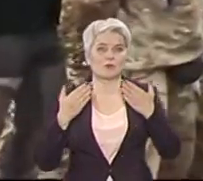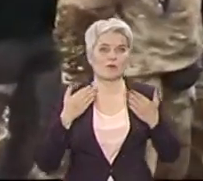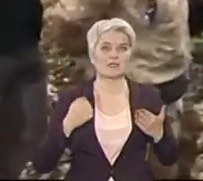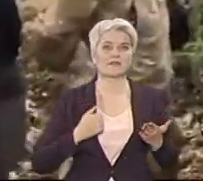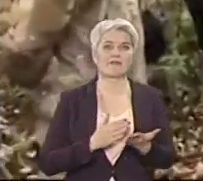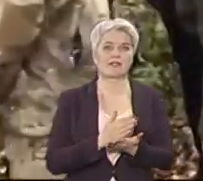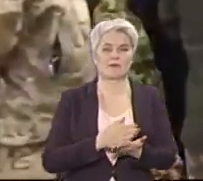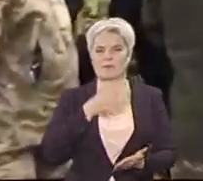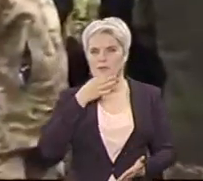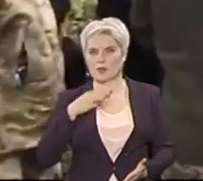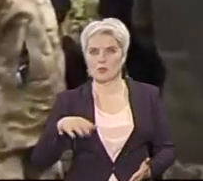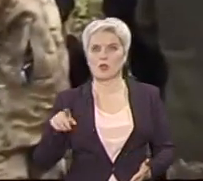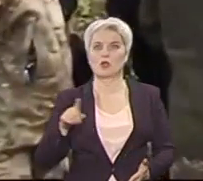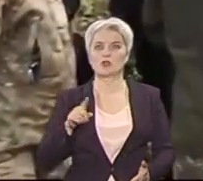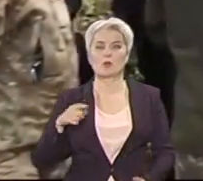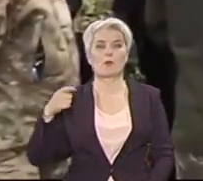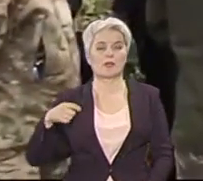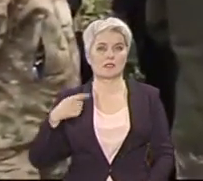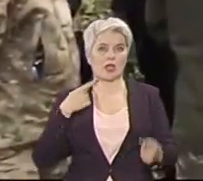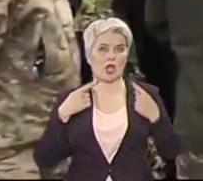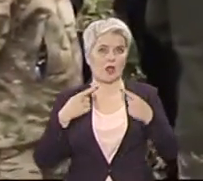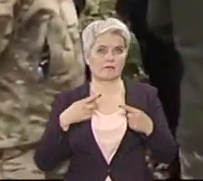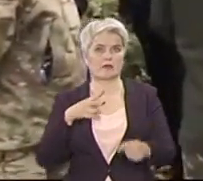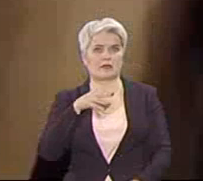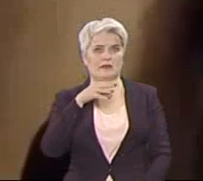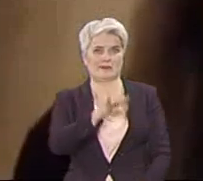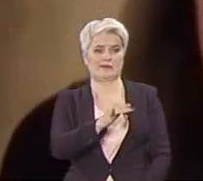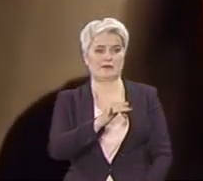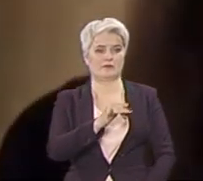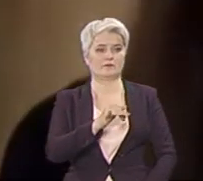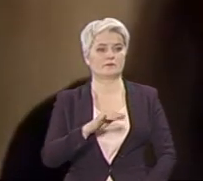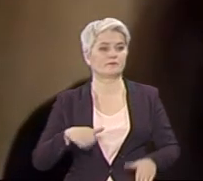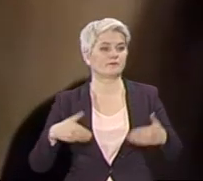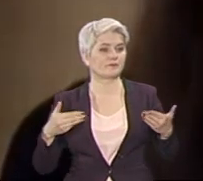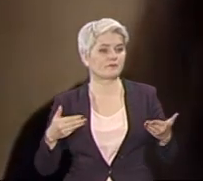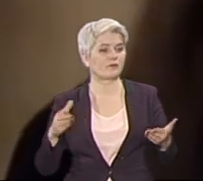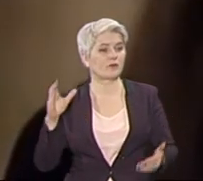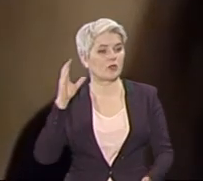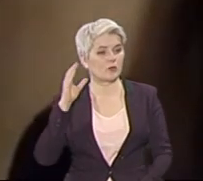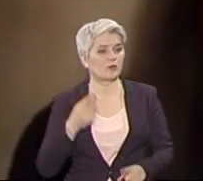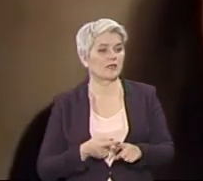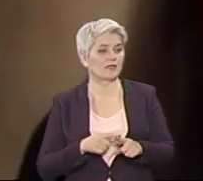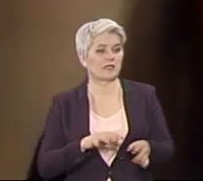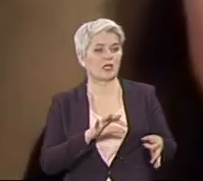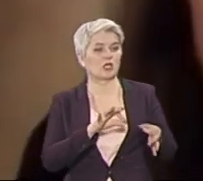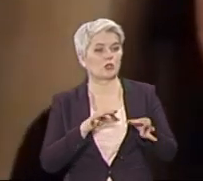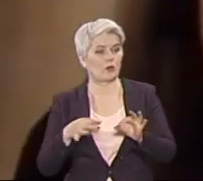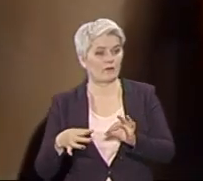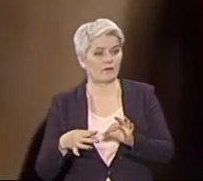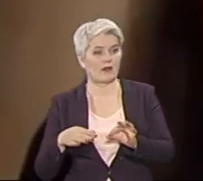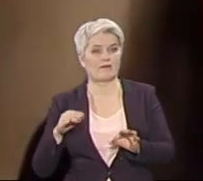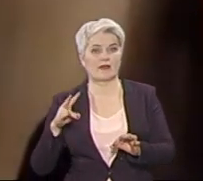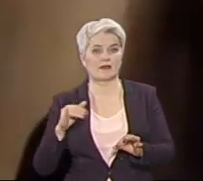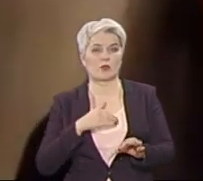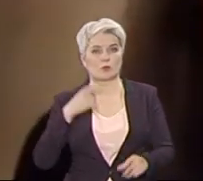Зокрема, їм не сподобалося те, що президент говорив із ним на «ти». Пропоную послухати, ось за які саме слова Федині